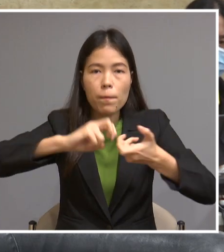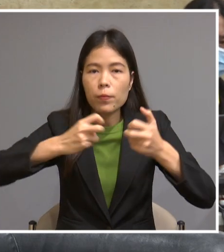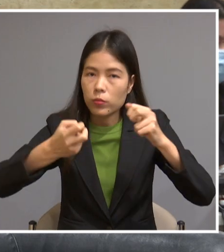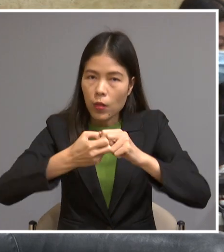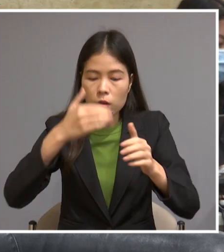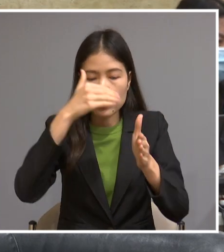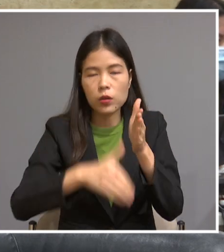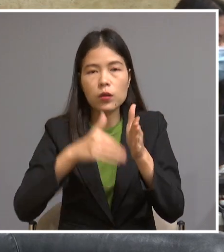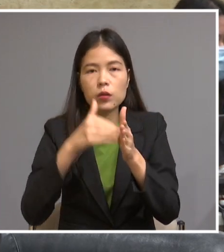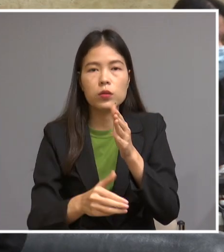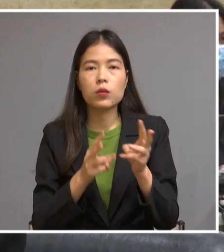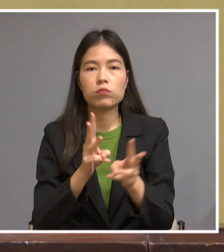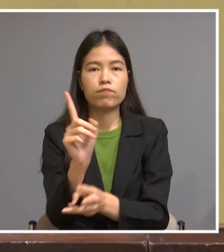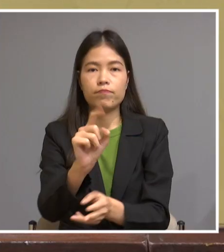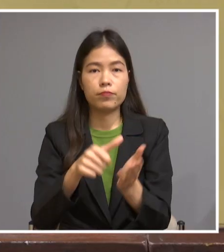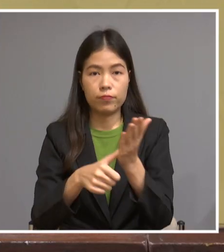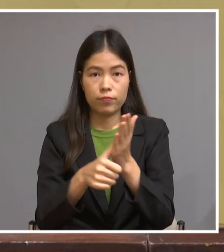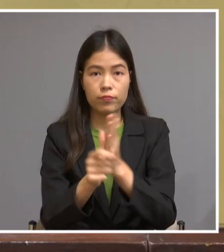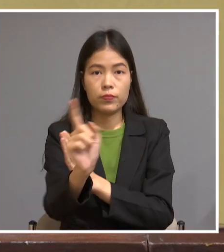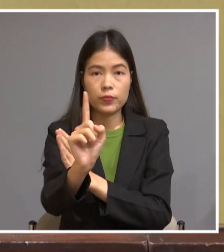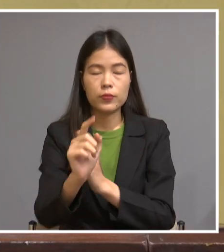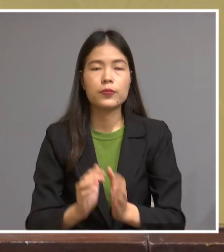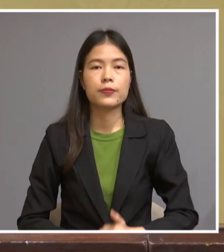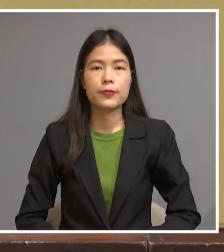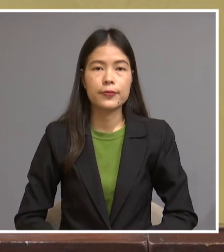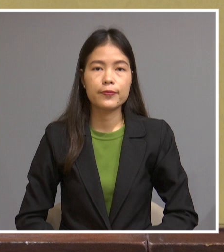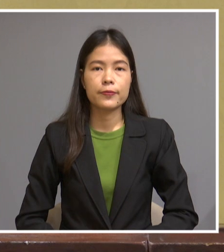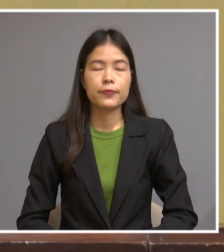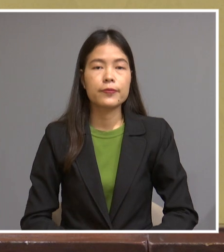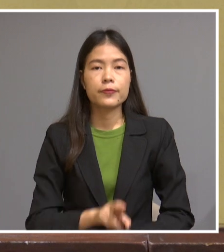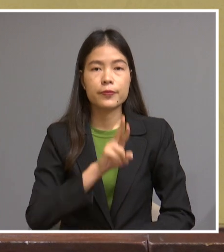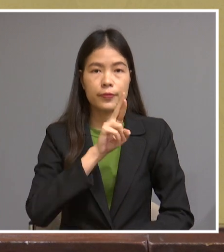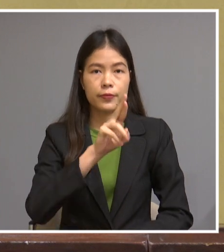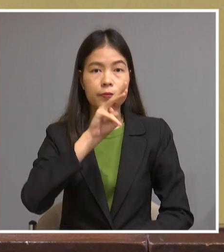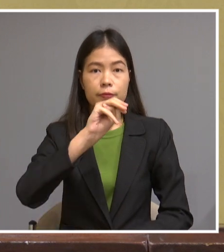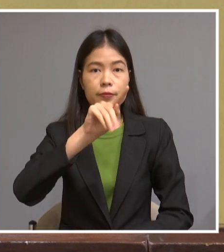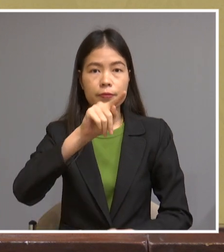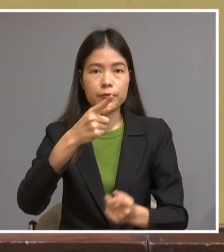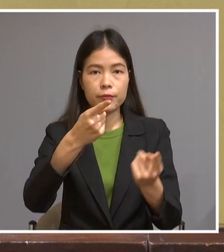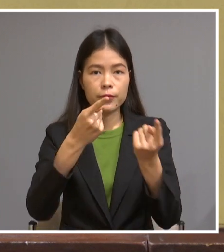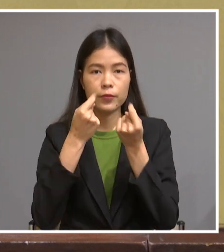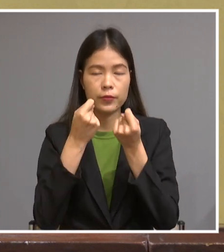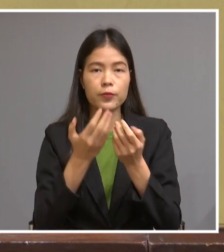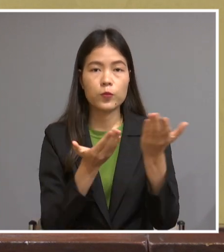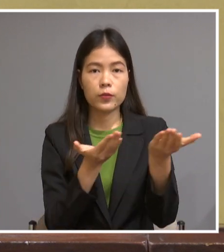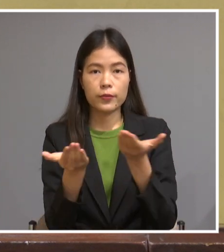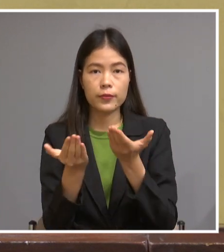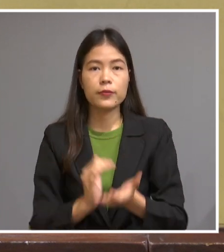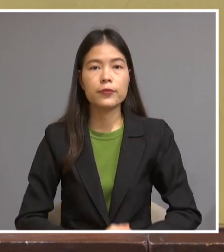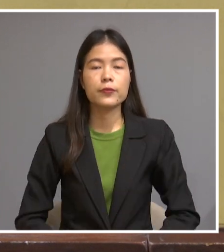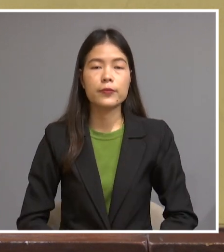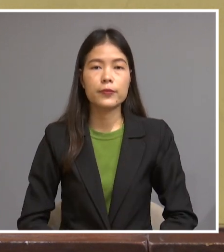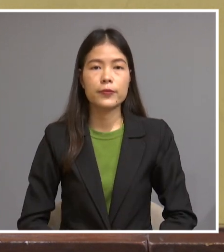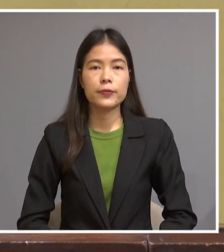ัไบครับ ขบคณครับเจินธรมตตอบครับ